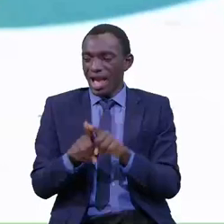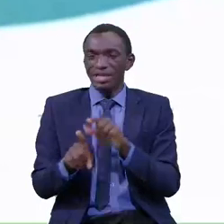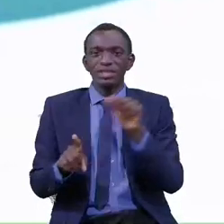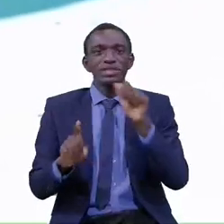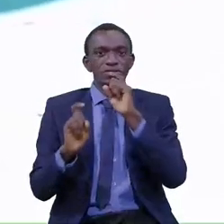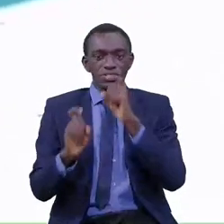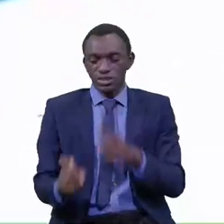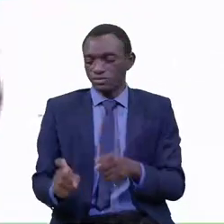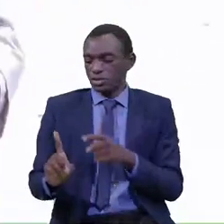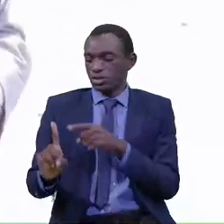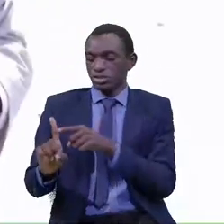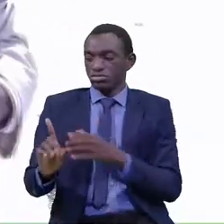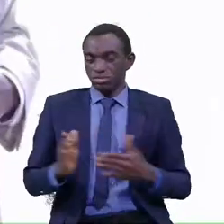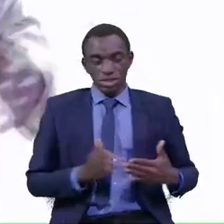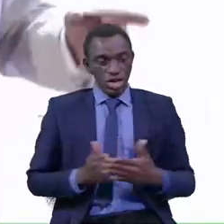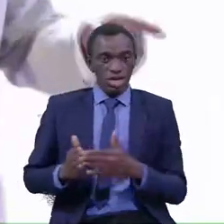Et ils sont allés.